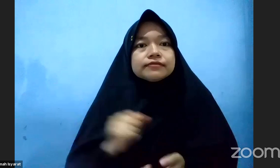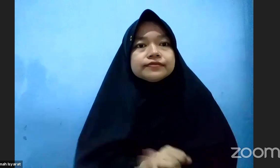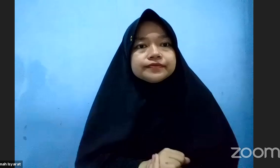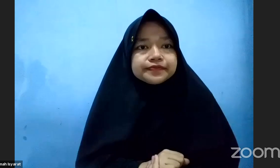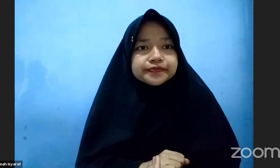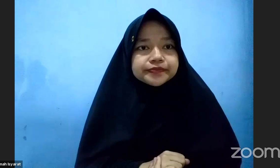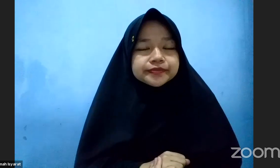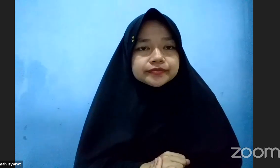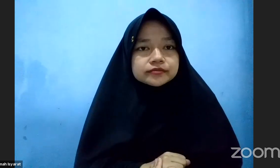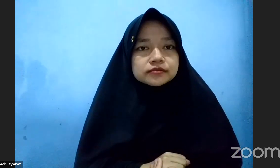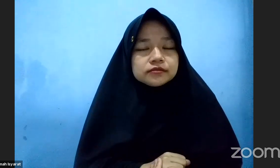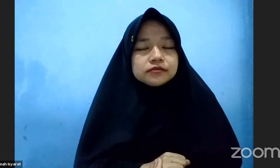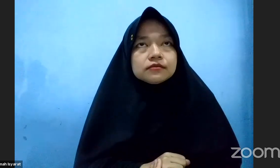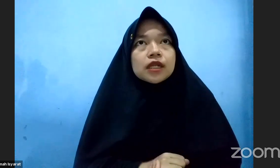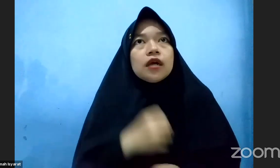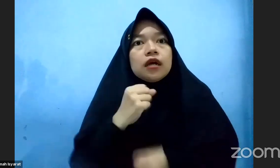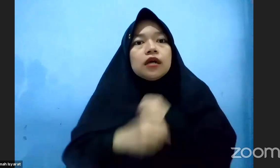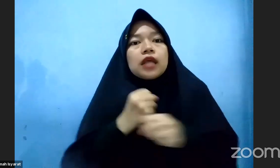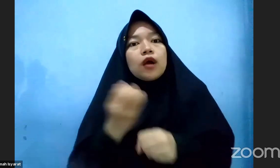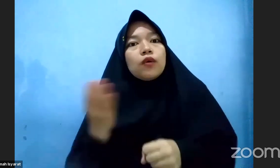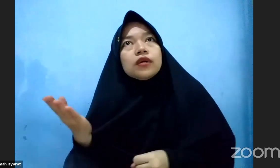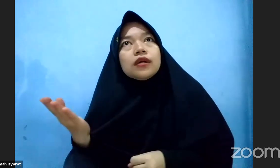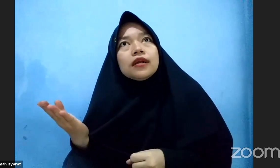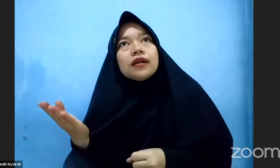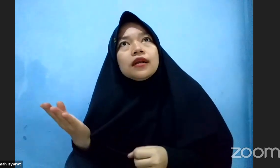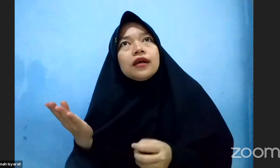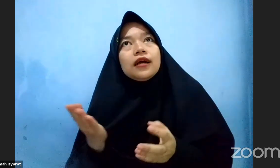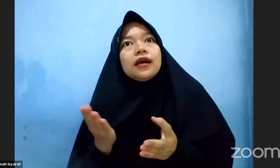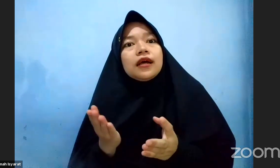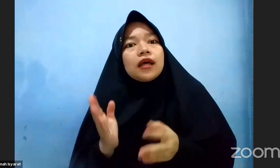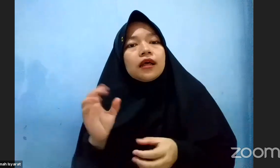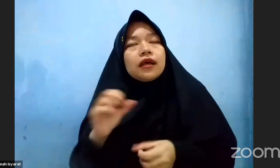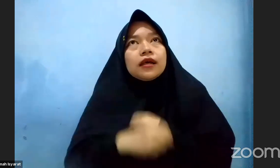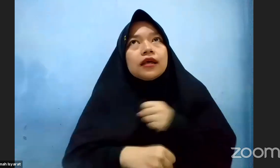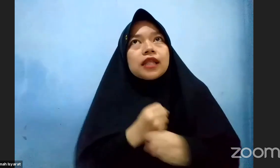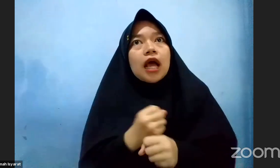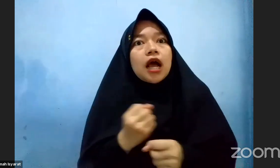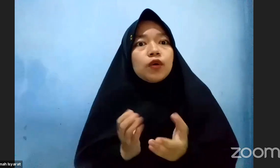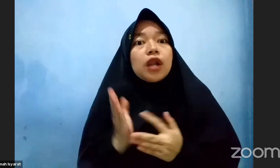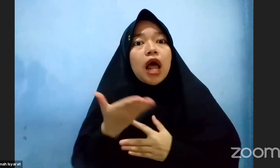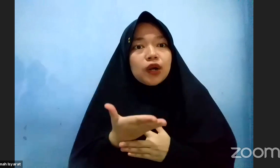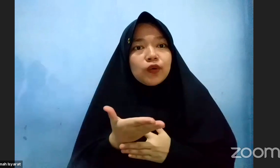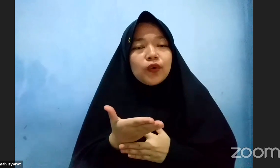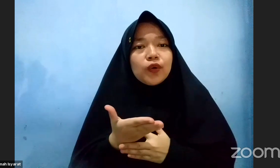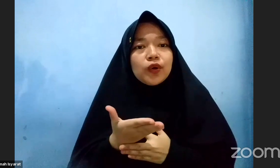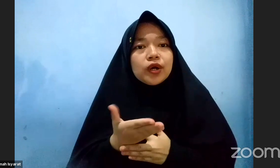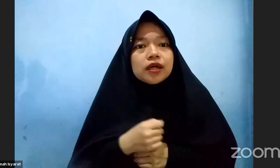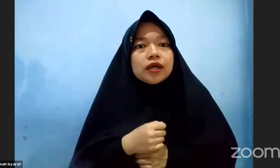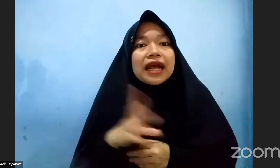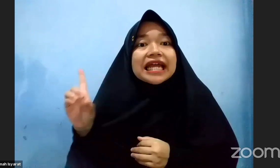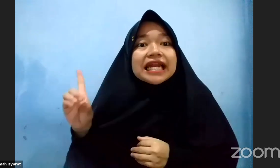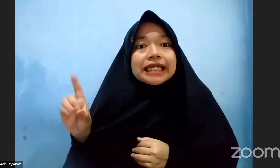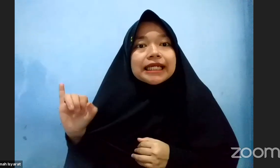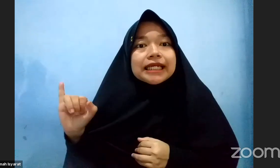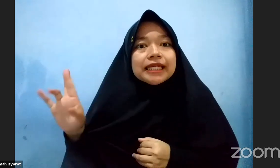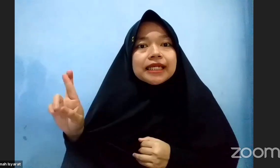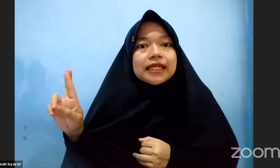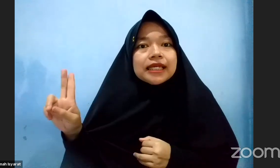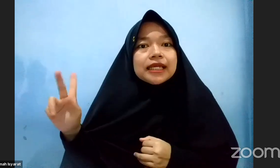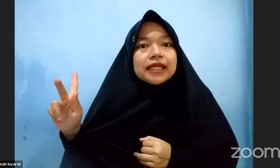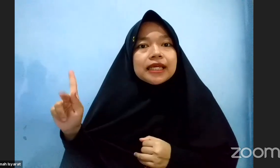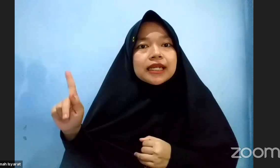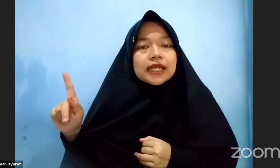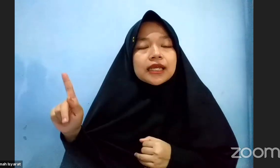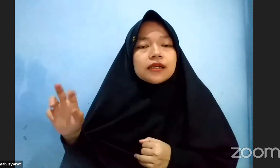pembelajaran kesiapsiagaan bencana jadi banyak mereka C Salah satunya ke untuk khusus untuk guru SLB yang mungkin juga ada peserta